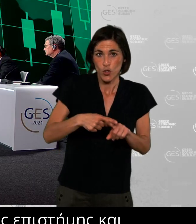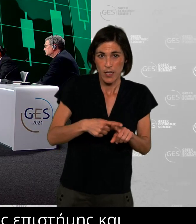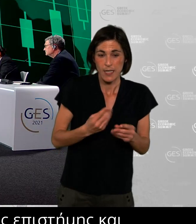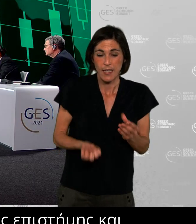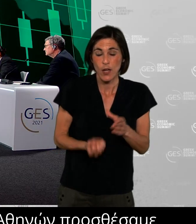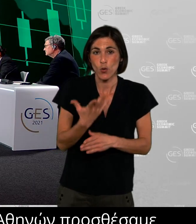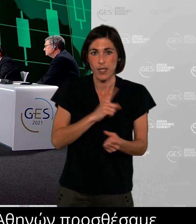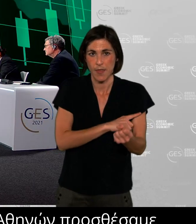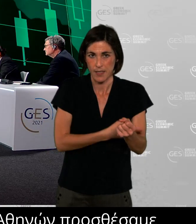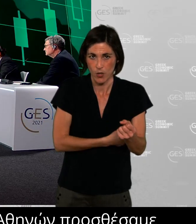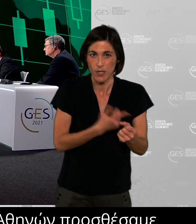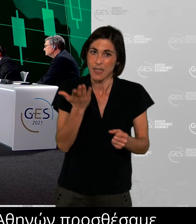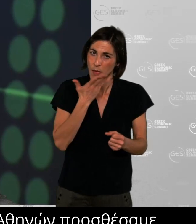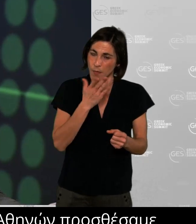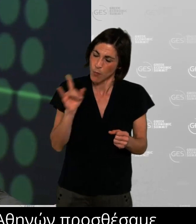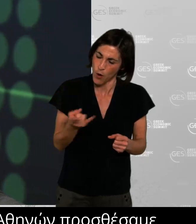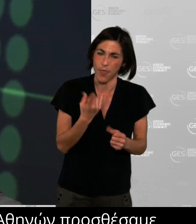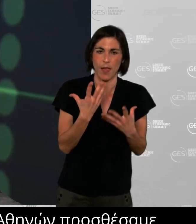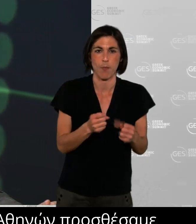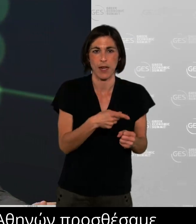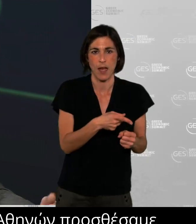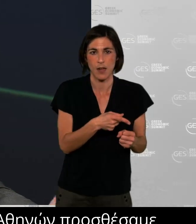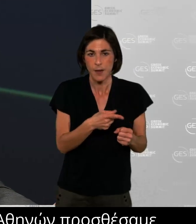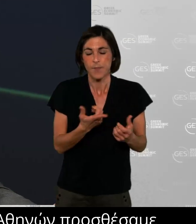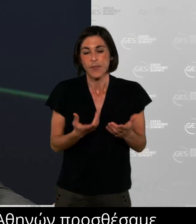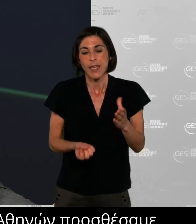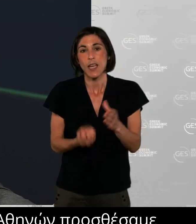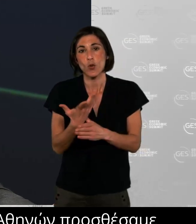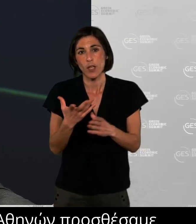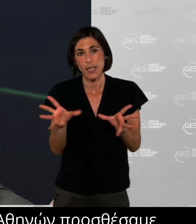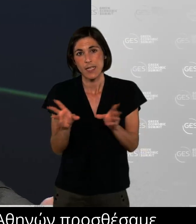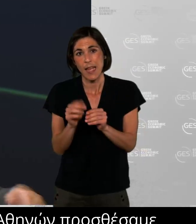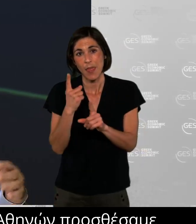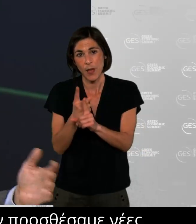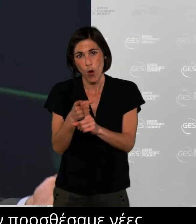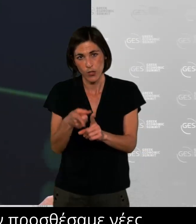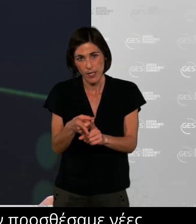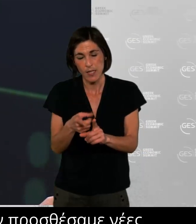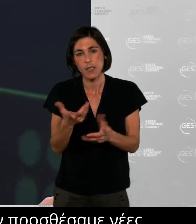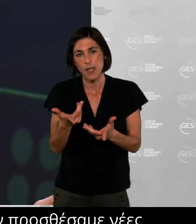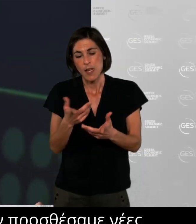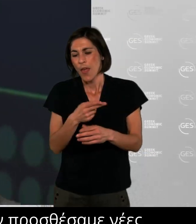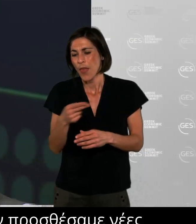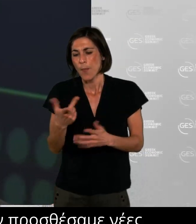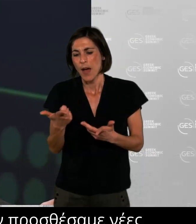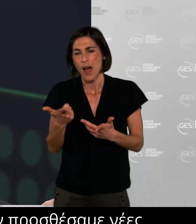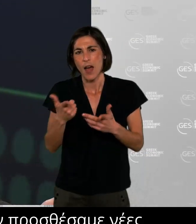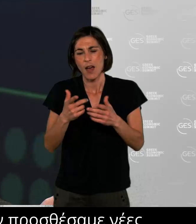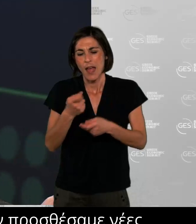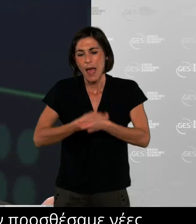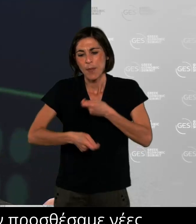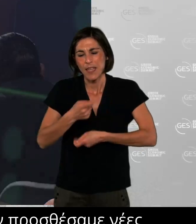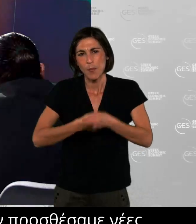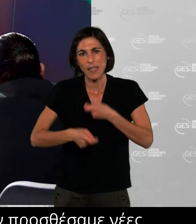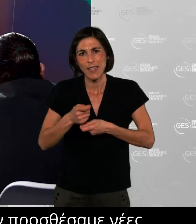που ήδη υπήρχαν, προσθέσαμε νέες ειδικότητες, νέες ειδικότητες που είχαν να κάνουν με τα business analytics. Ήμασταν